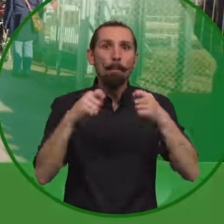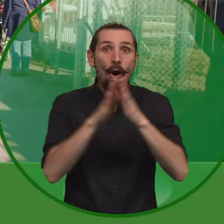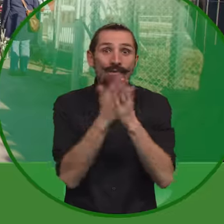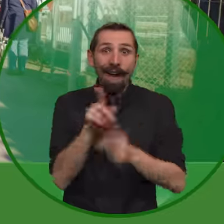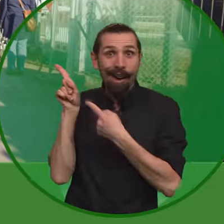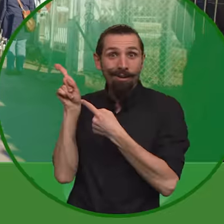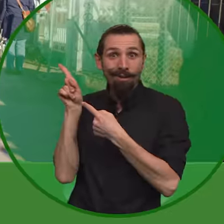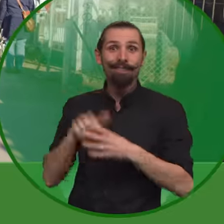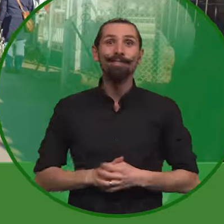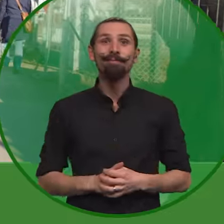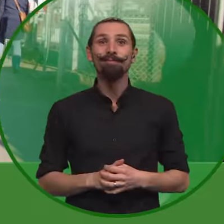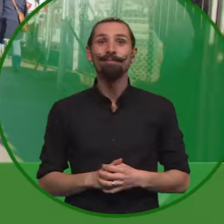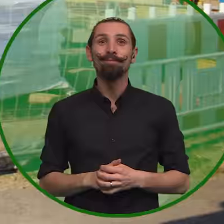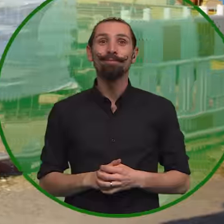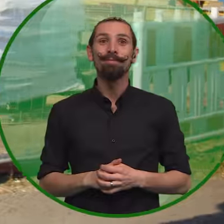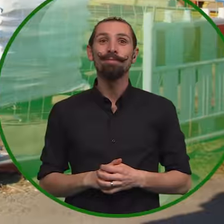Außerdem gibt es auch wieder einen Bauflyer.